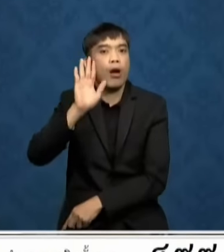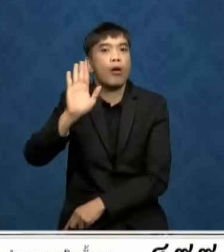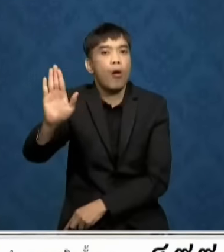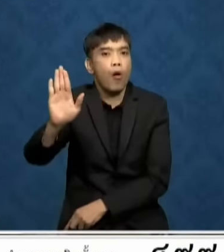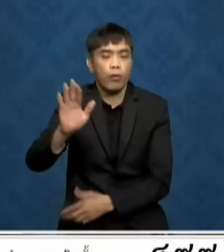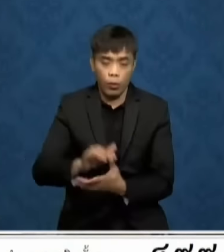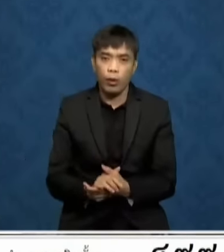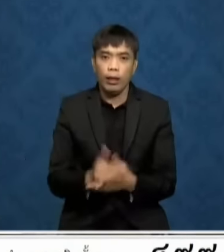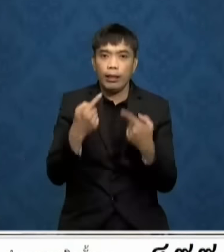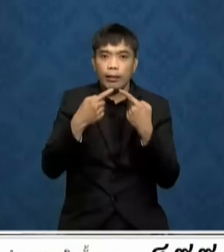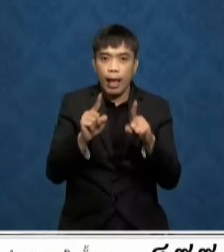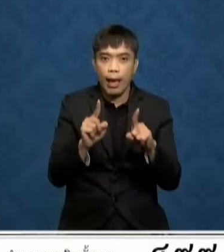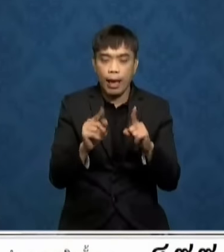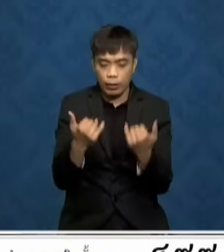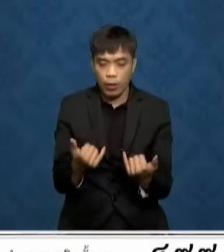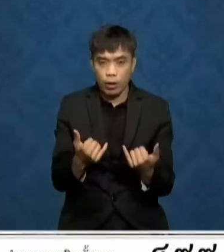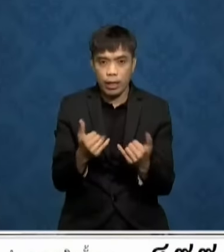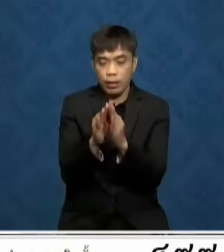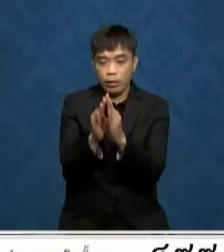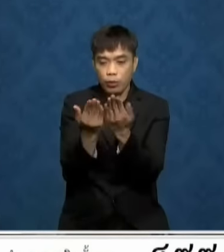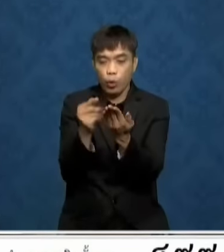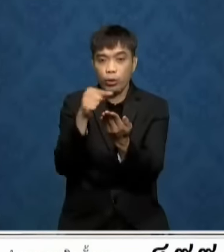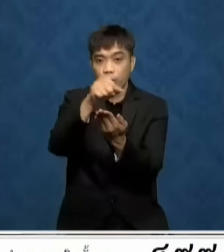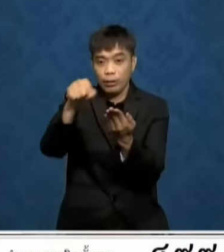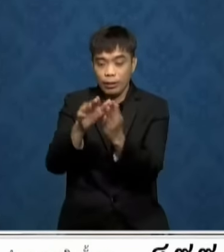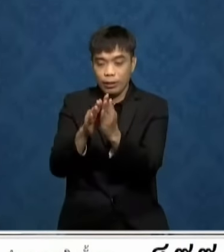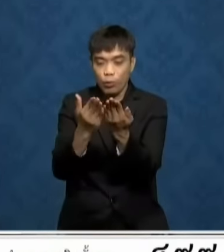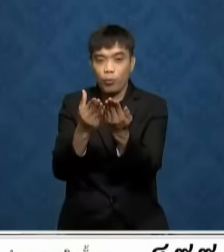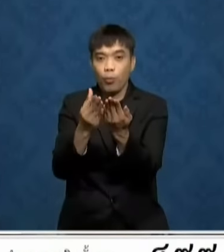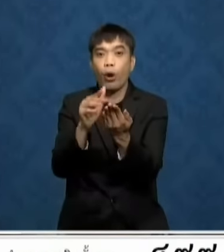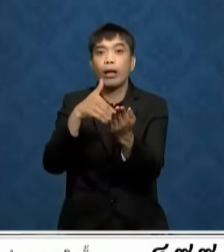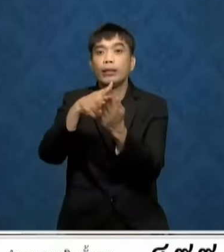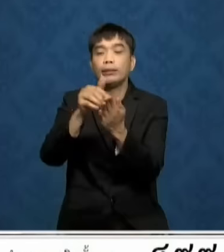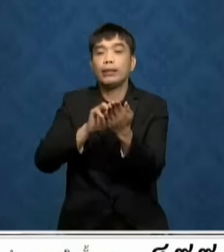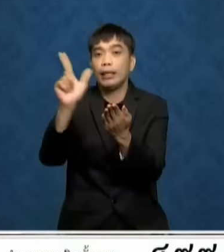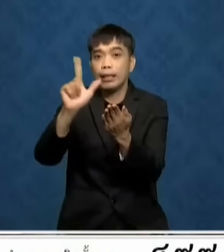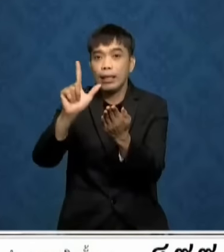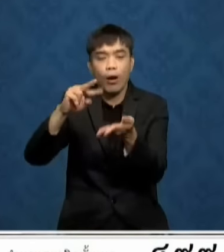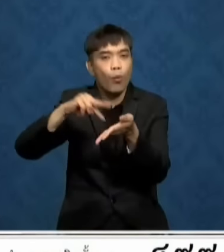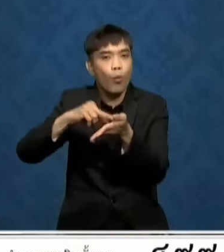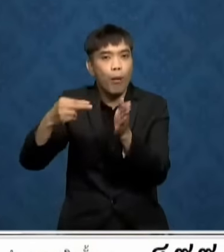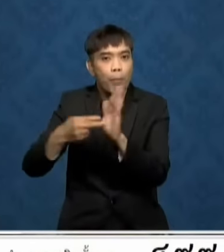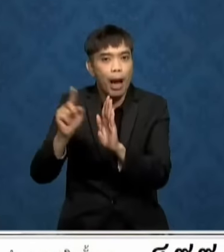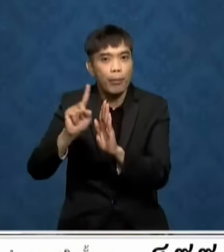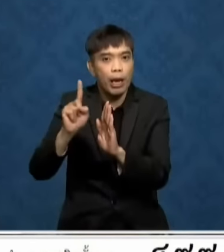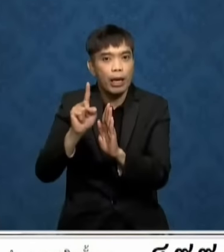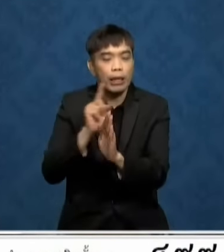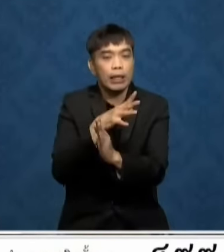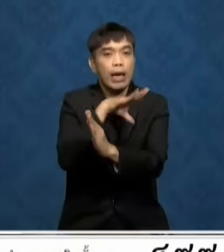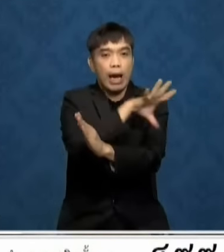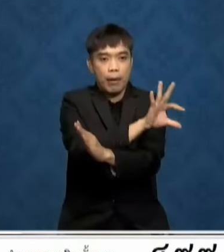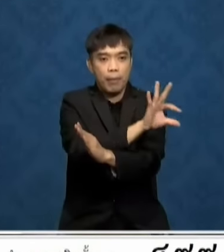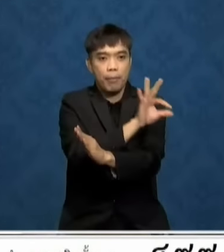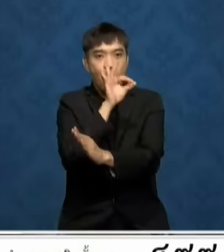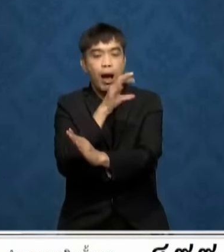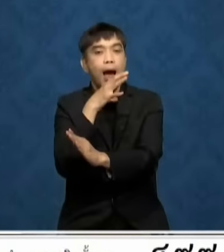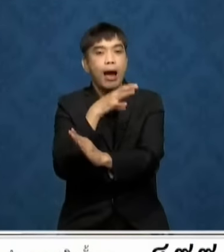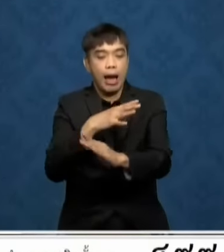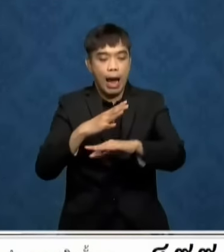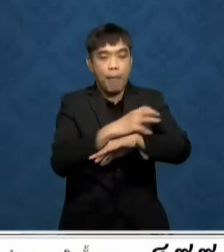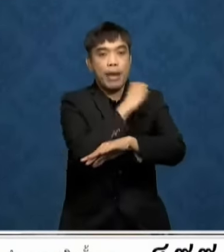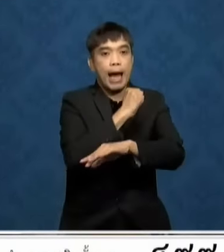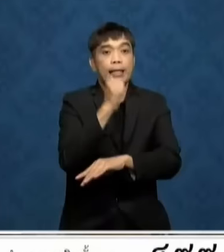จายอำนาจทางเศรษฐกิจแบบสมุดปกเหลืองที่ว่าเนี่ยมันเท่ากับไปดึงเอาผลประโยชน์จากผู้มีอำนาจเดิมครับที่เขาถือครองอยู่แล้ว